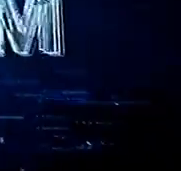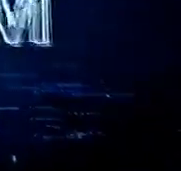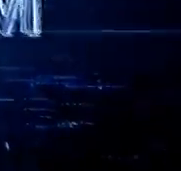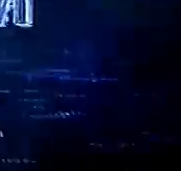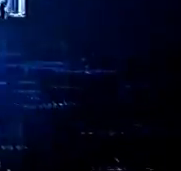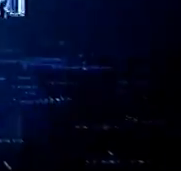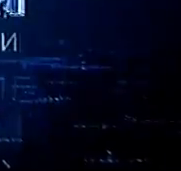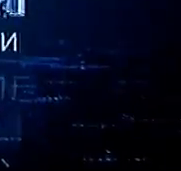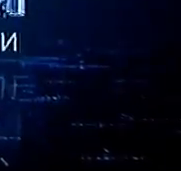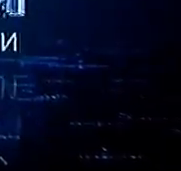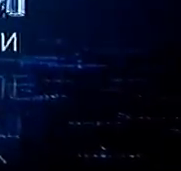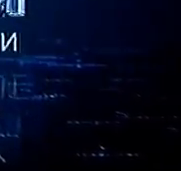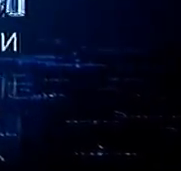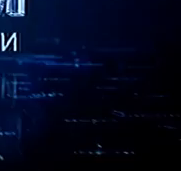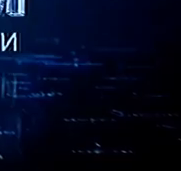Музика